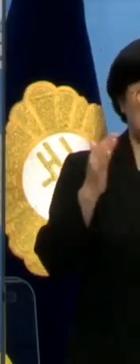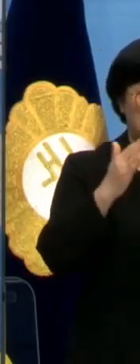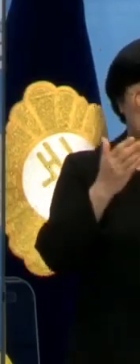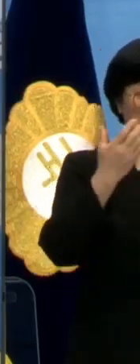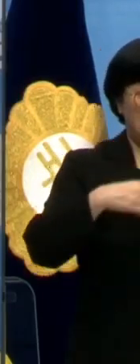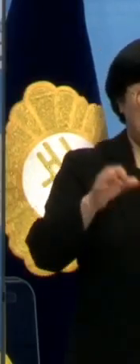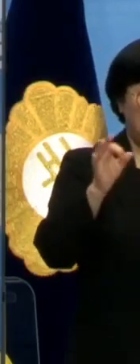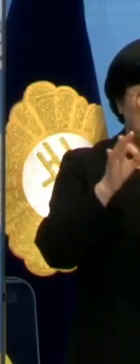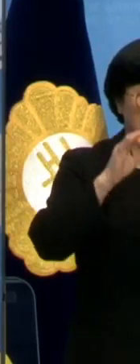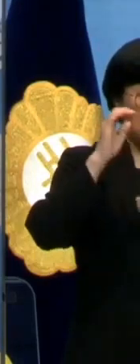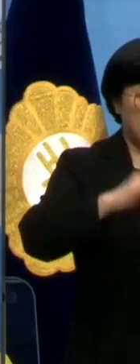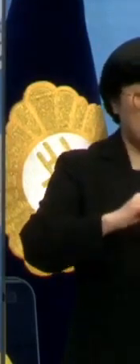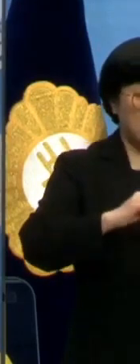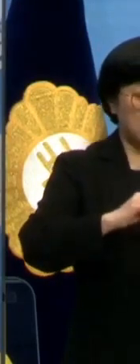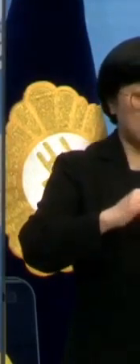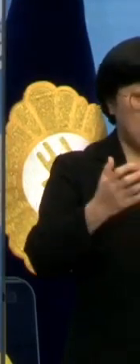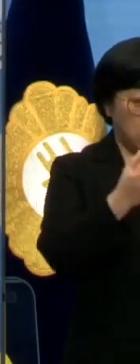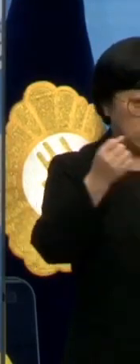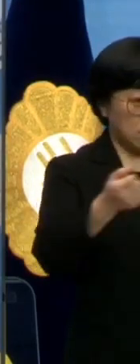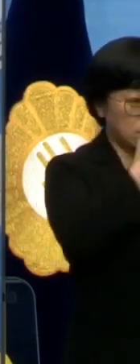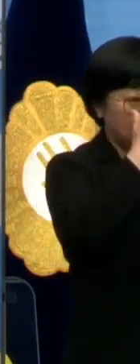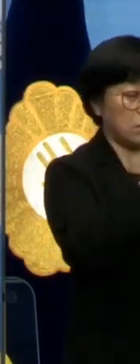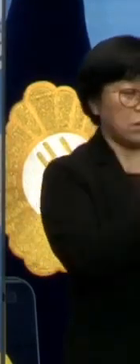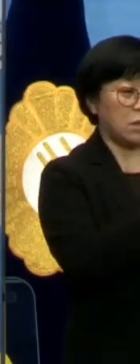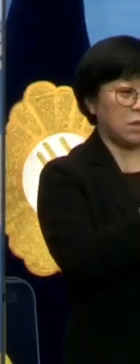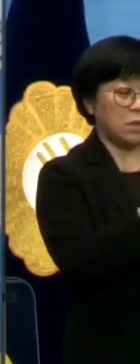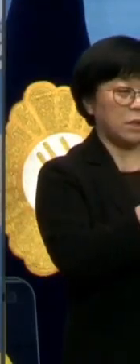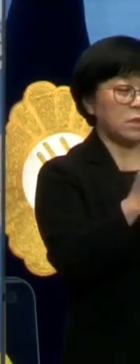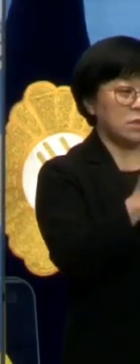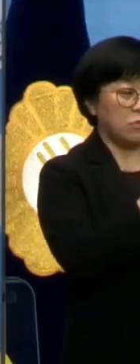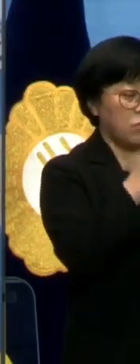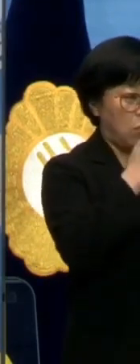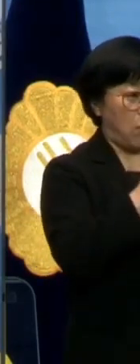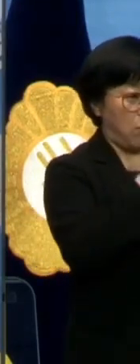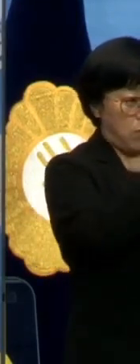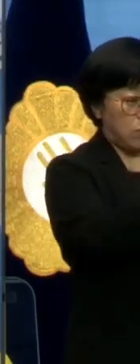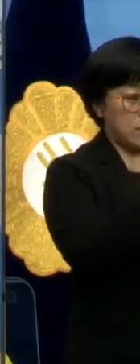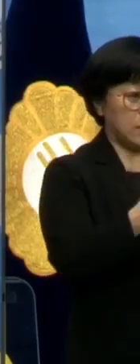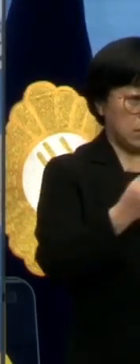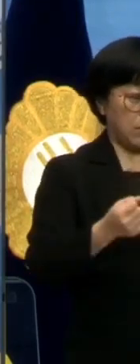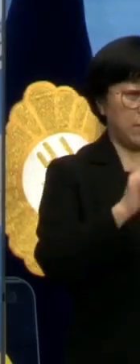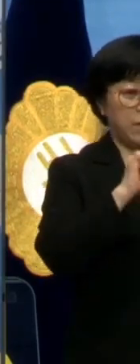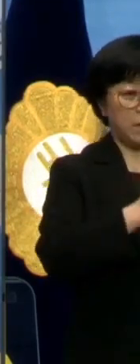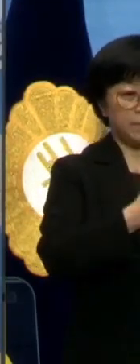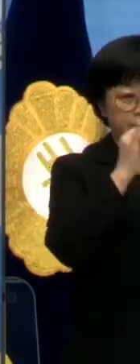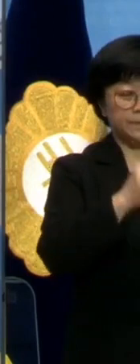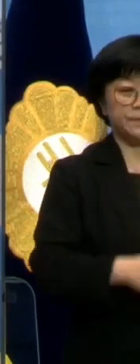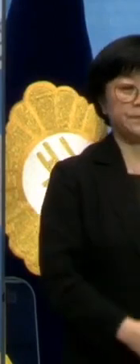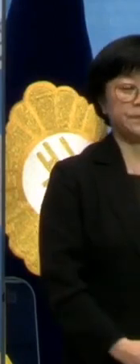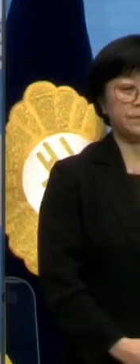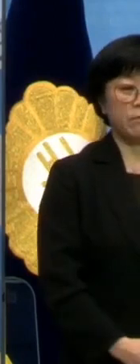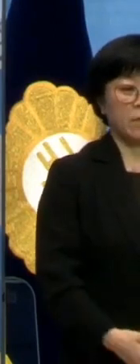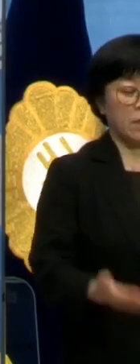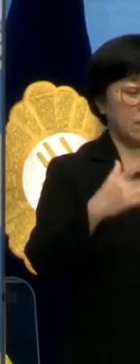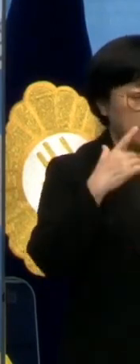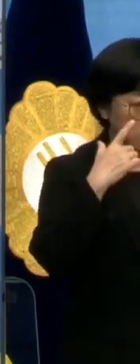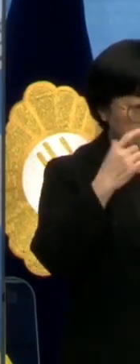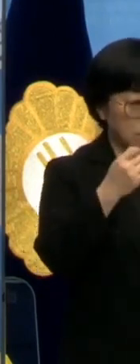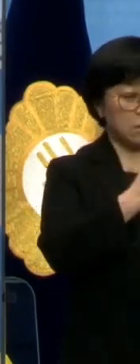가구인 경우에 한해서 따로 사는 청년들에게도 주거급여를 분리 지급하겠다고 합니다. 그러나